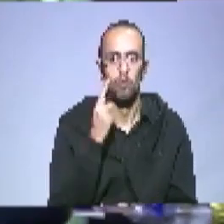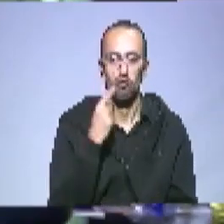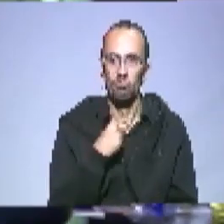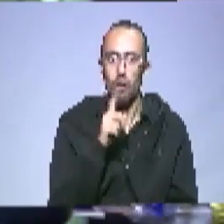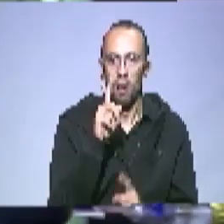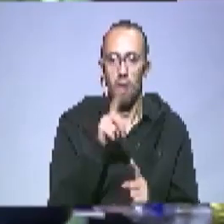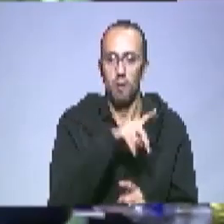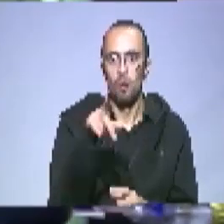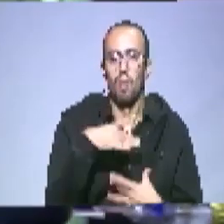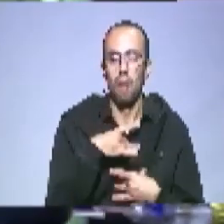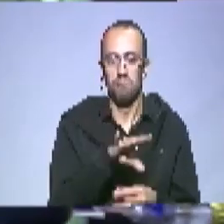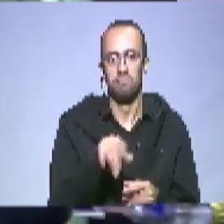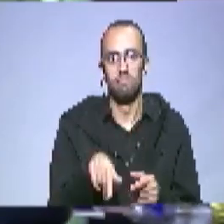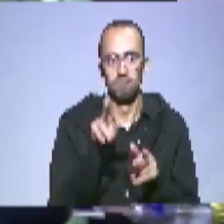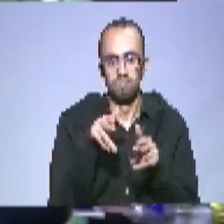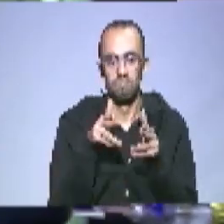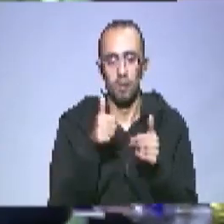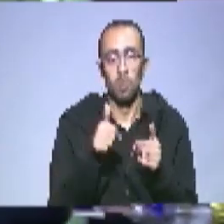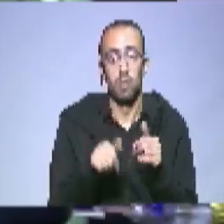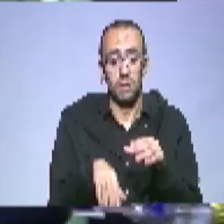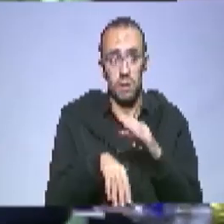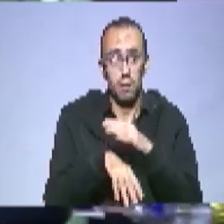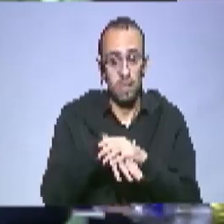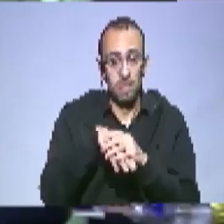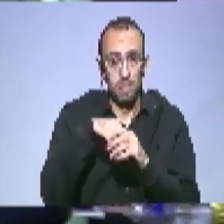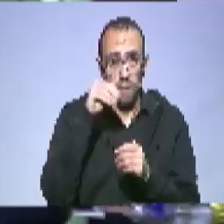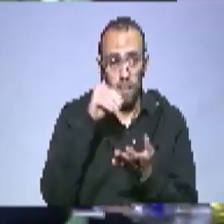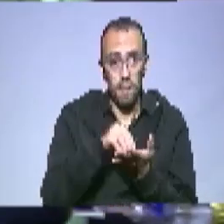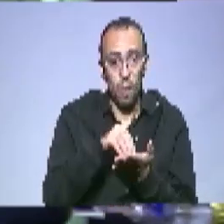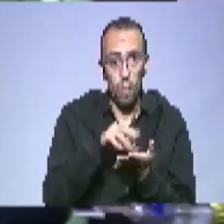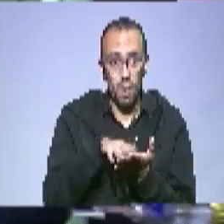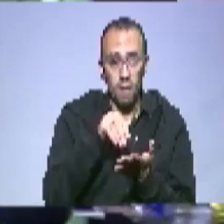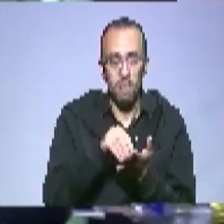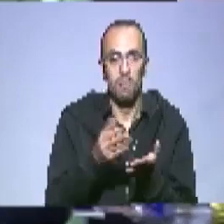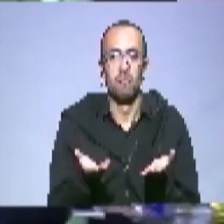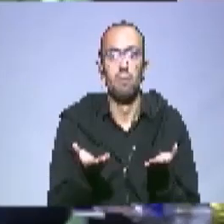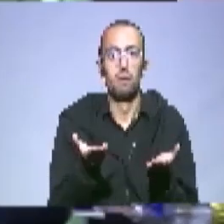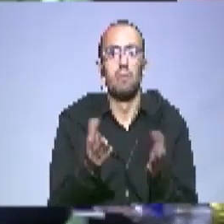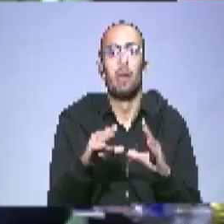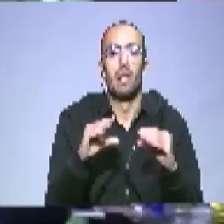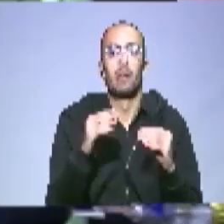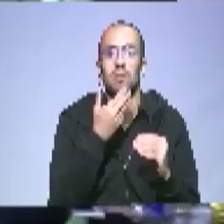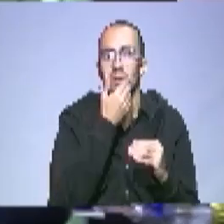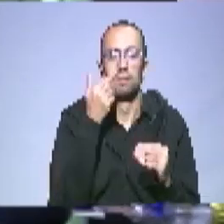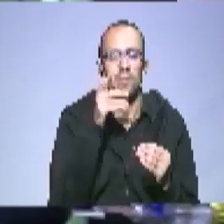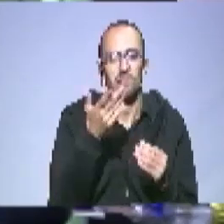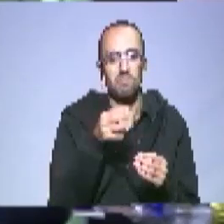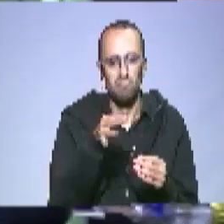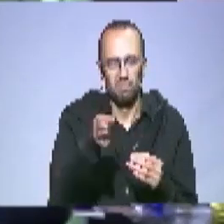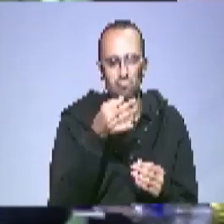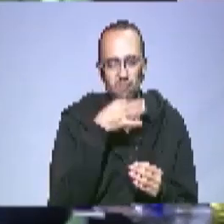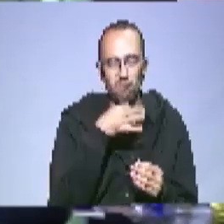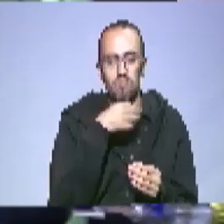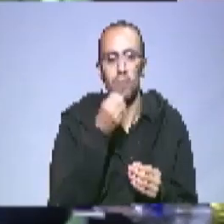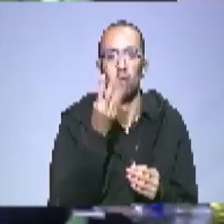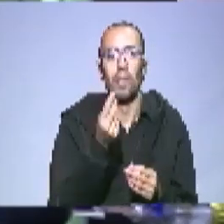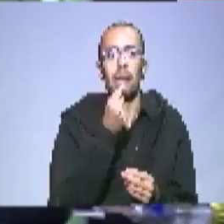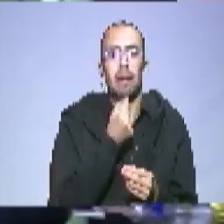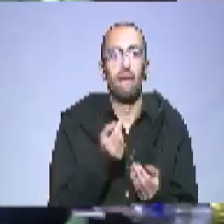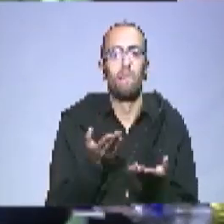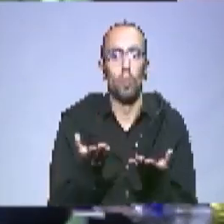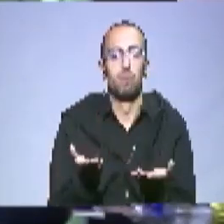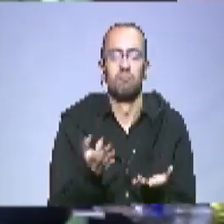الحلقه تعجبكم. هنعمل دلوقتي الكيكه الصيامي، نبدا بيها عشان تاخد في الفرن حوالي 45 دقيقه كده، وهنشوف هنعمل فيها